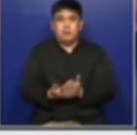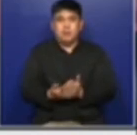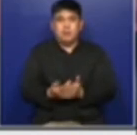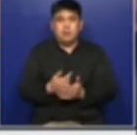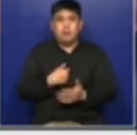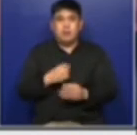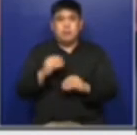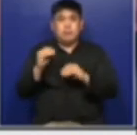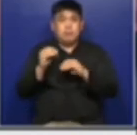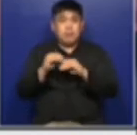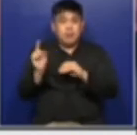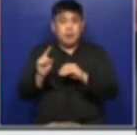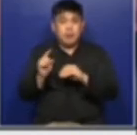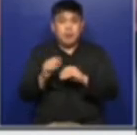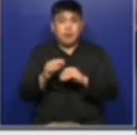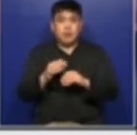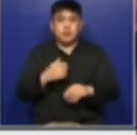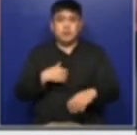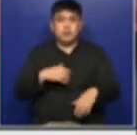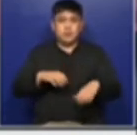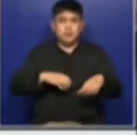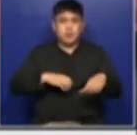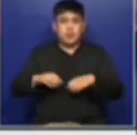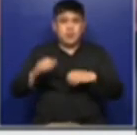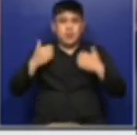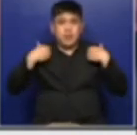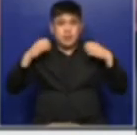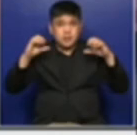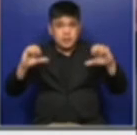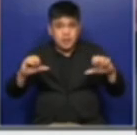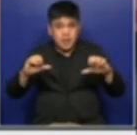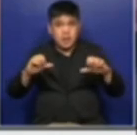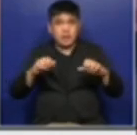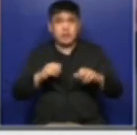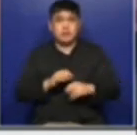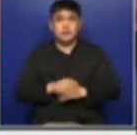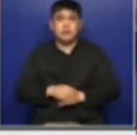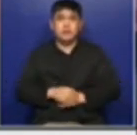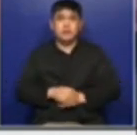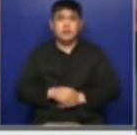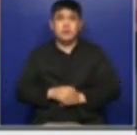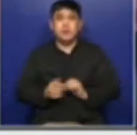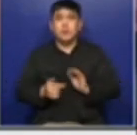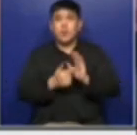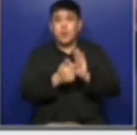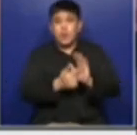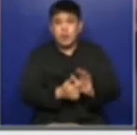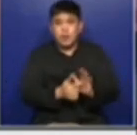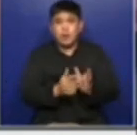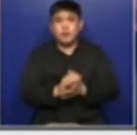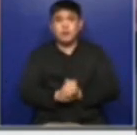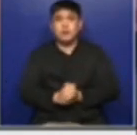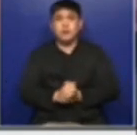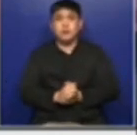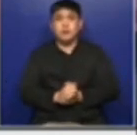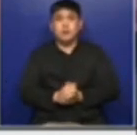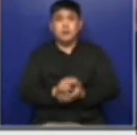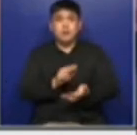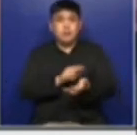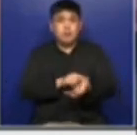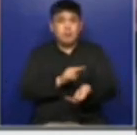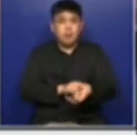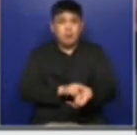เพิ่มการบรรจุให้กับข้าราชการที่ยังรอบรรจุอยู่เช่นทางแพทย์แผนไทยแ